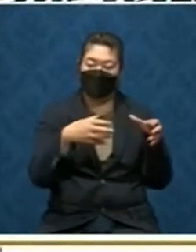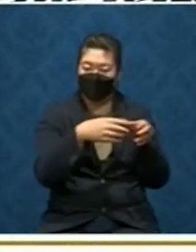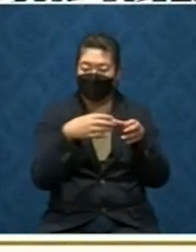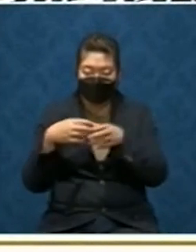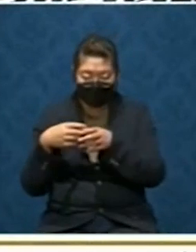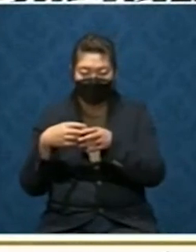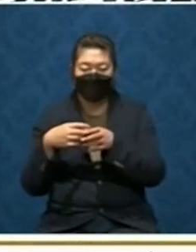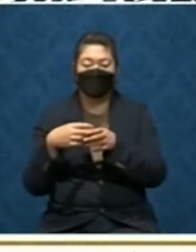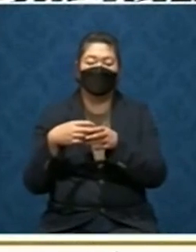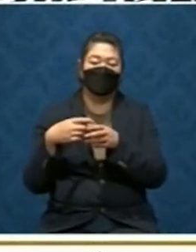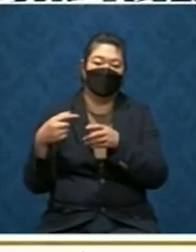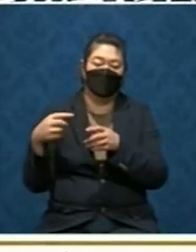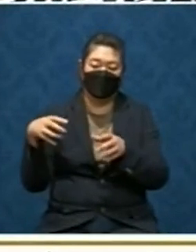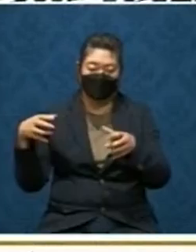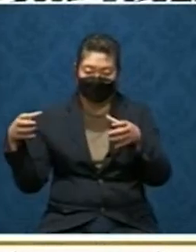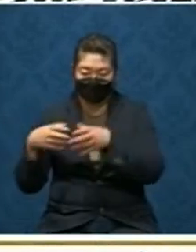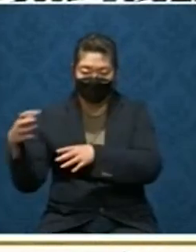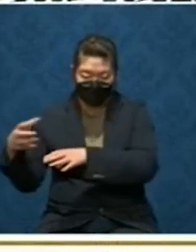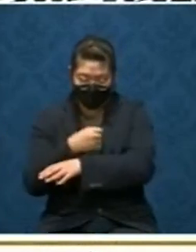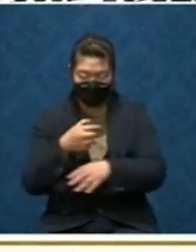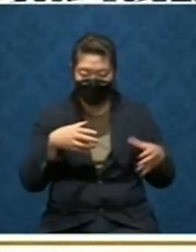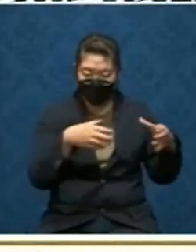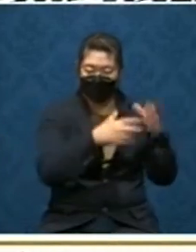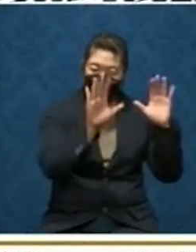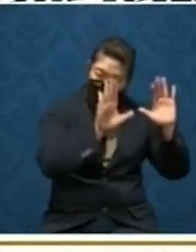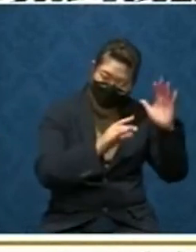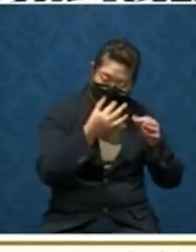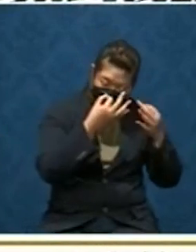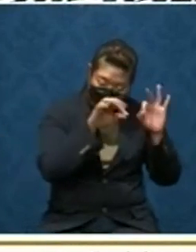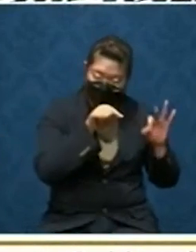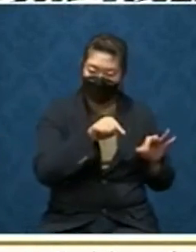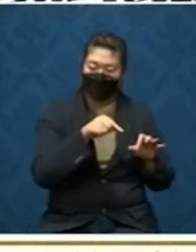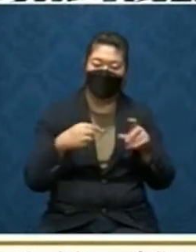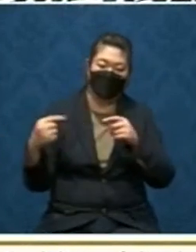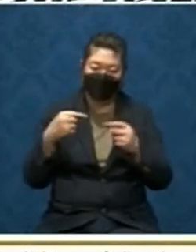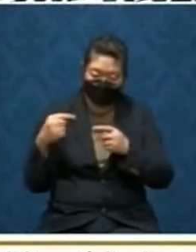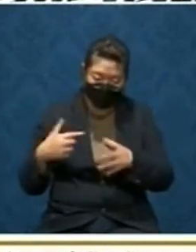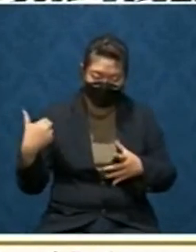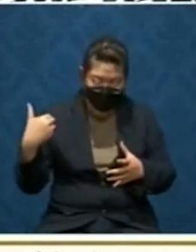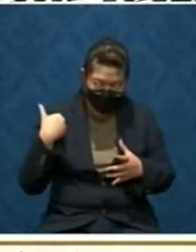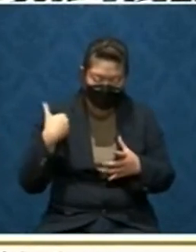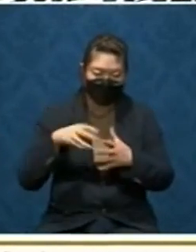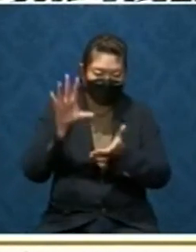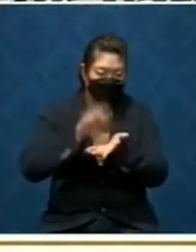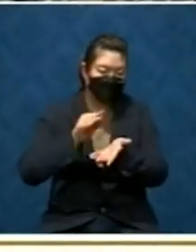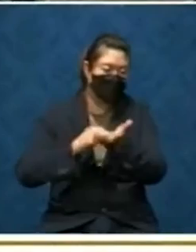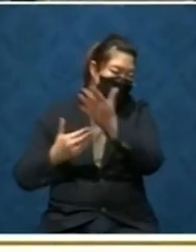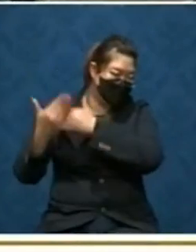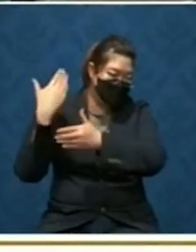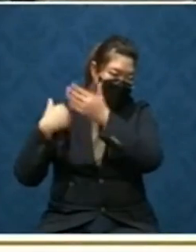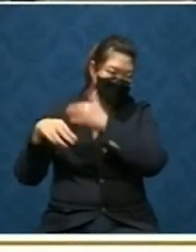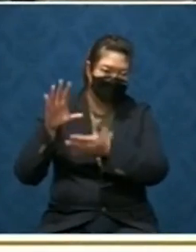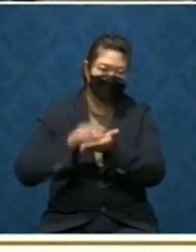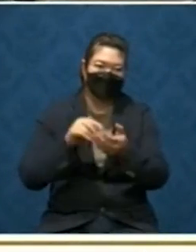ยกับฝ่ายเผด็จการจนเกิดเหตุการณ์สำคัญที่ต้องจารึกไว้ในประวัติศาสตร์อย่างต่อเนื่องไม่ว่าจะเป็นเหตุการณ์